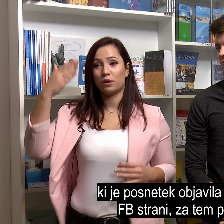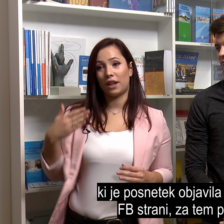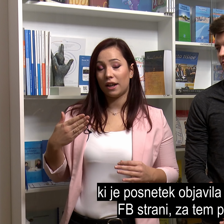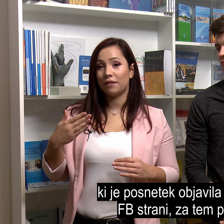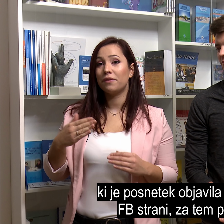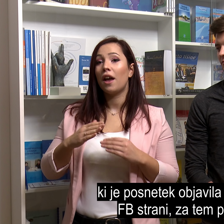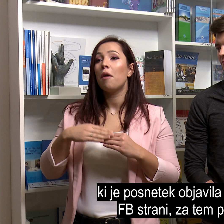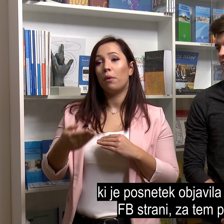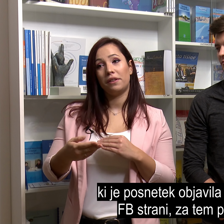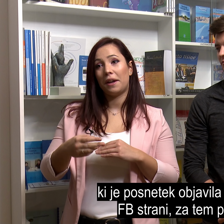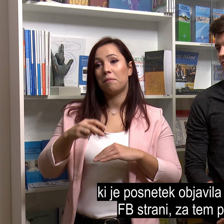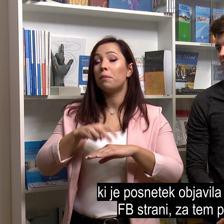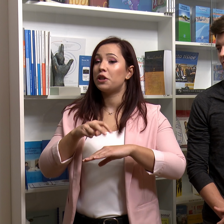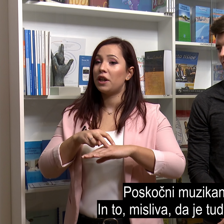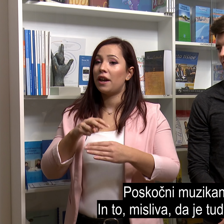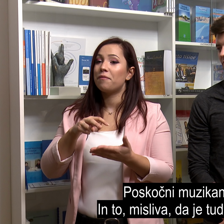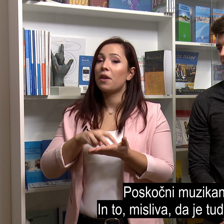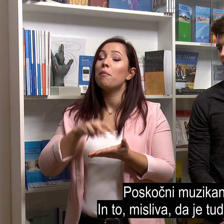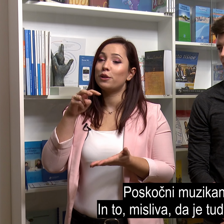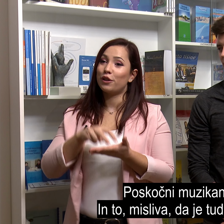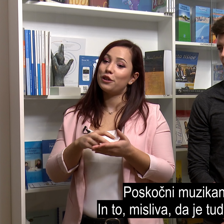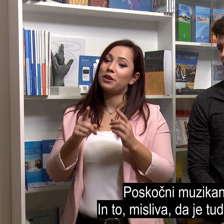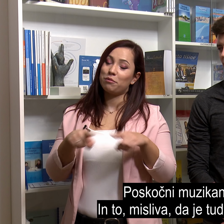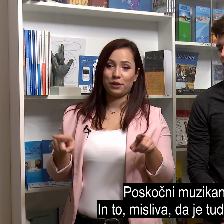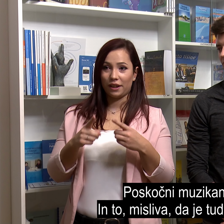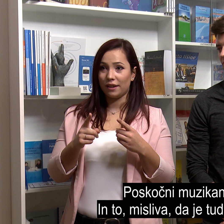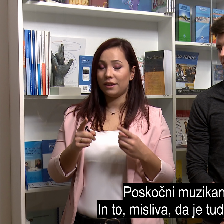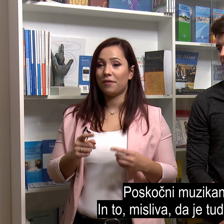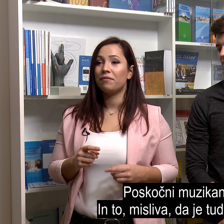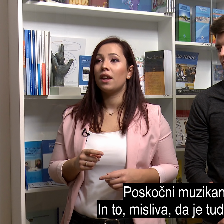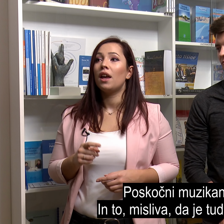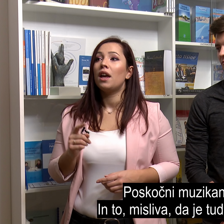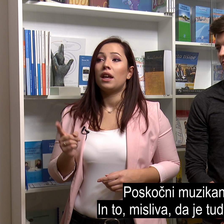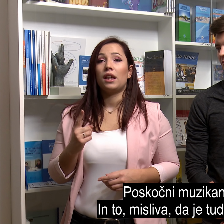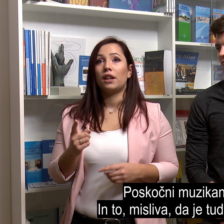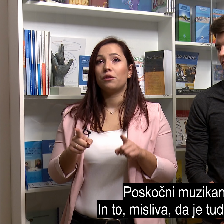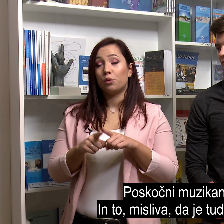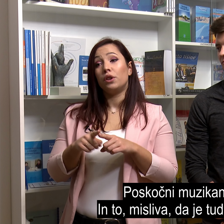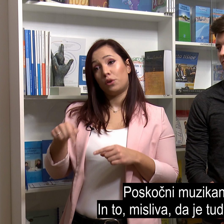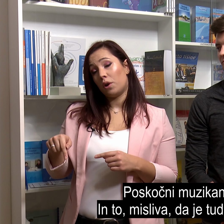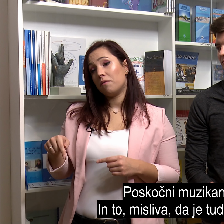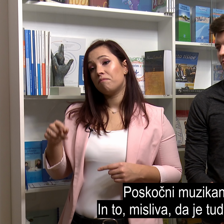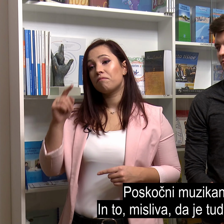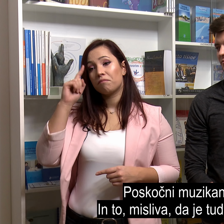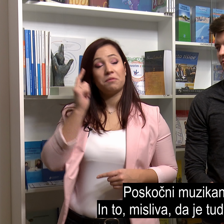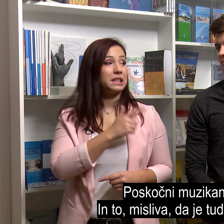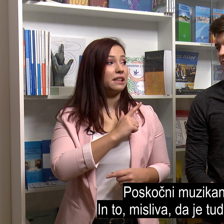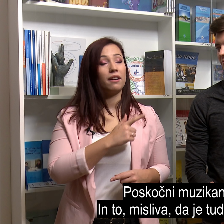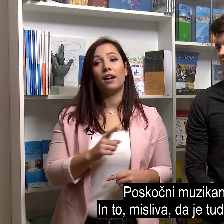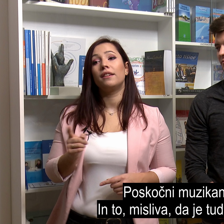Facebook strani, potem pa še poskočni muzikantje. in tudi to